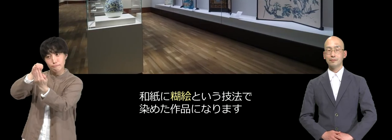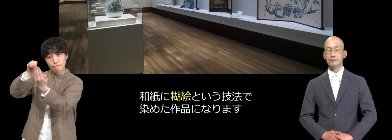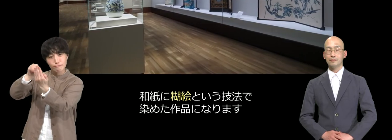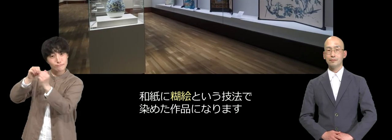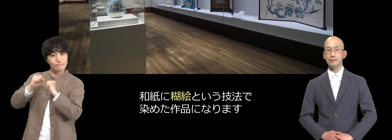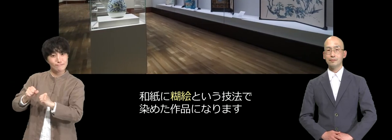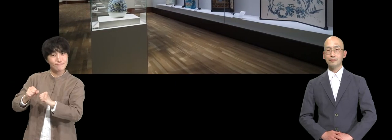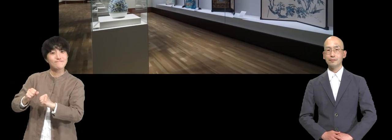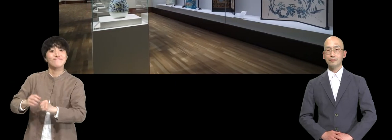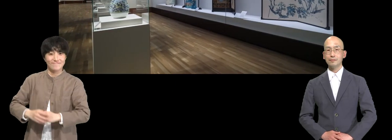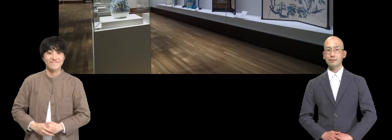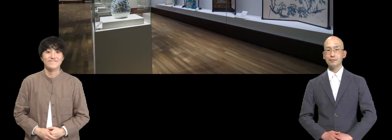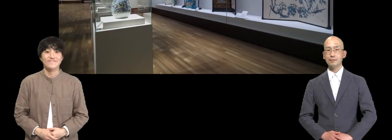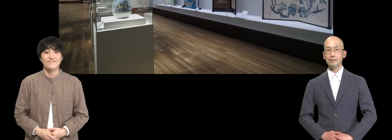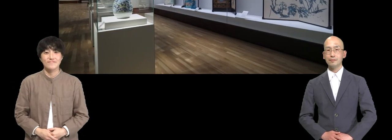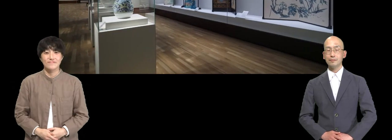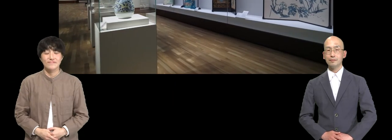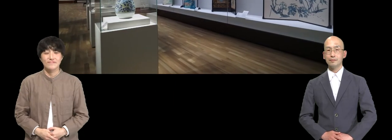ます